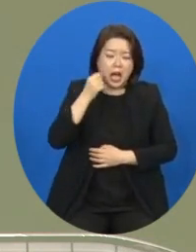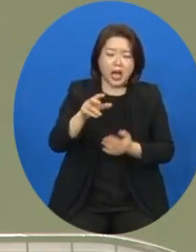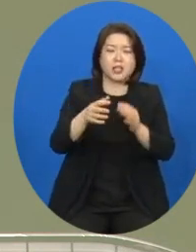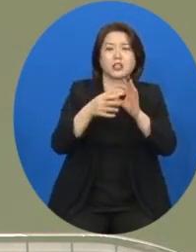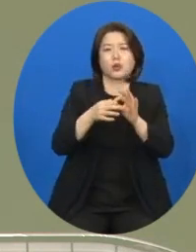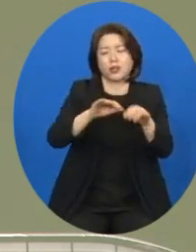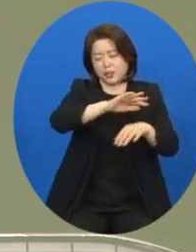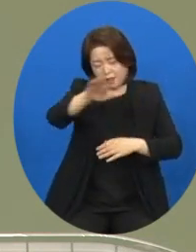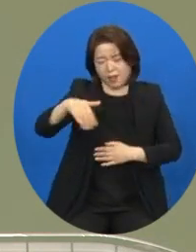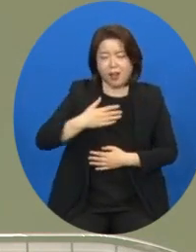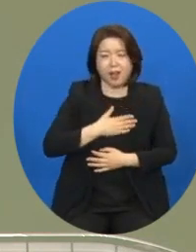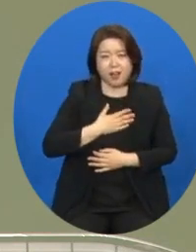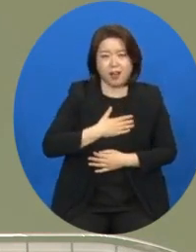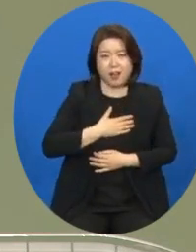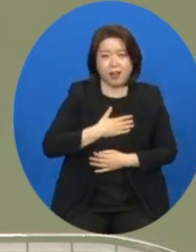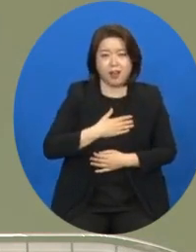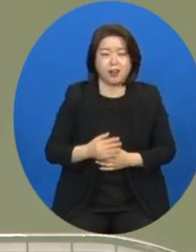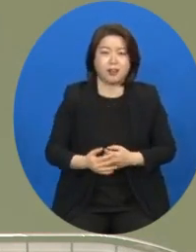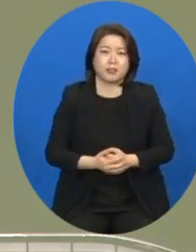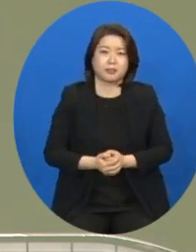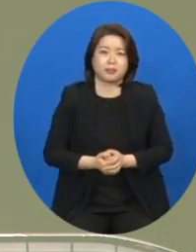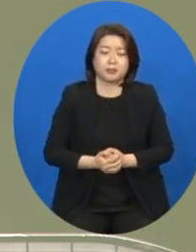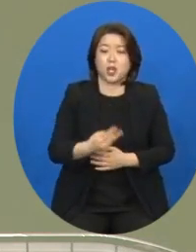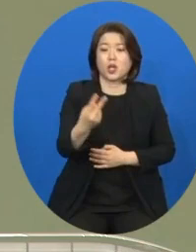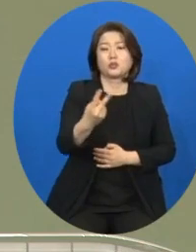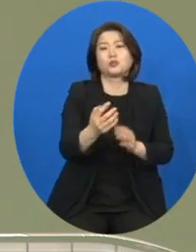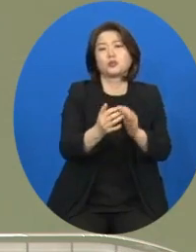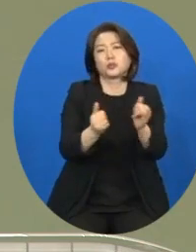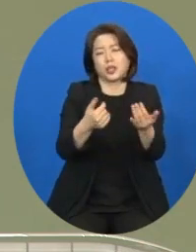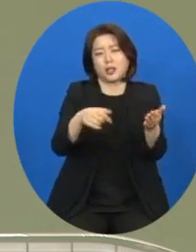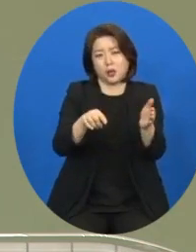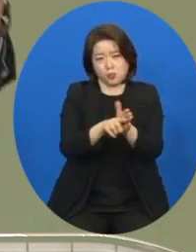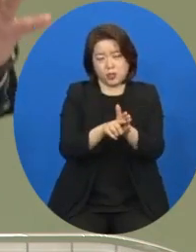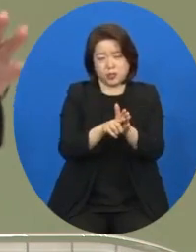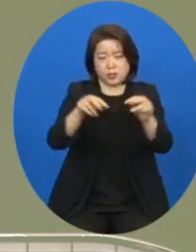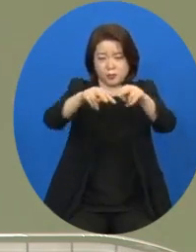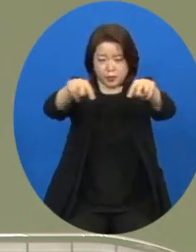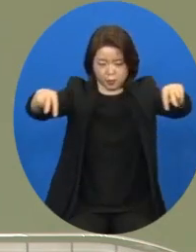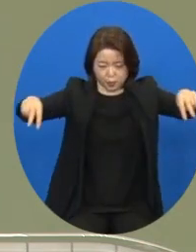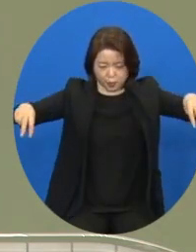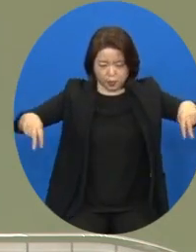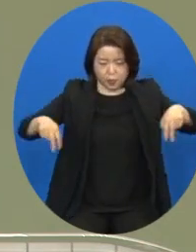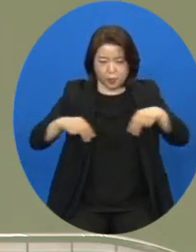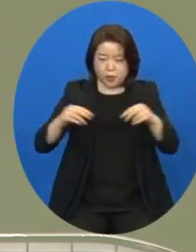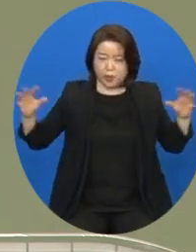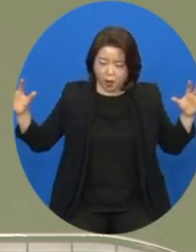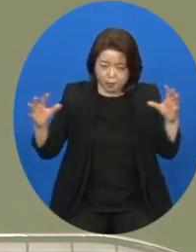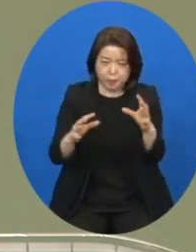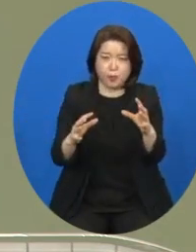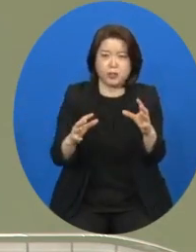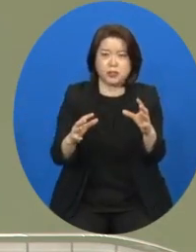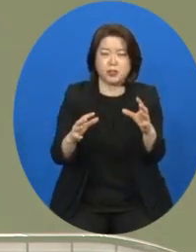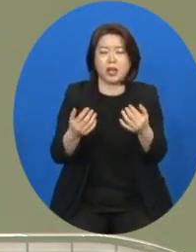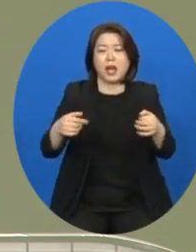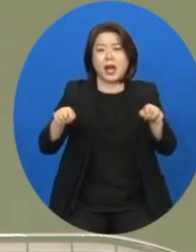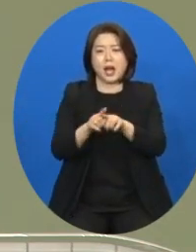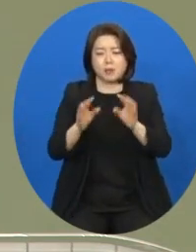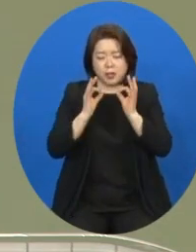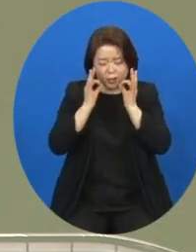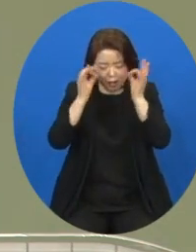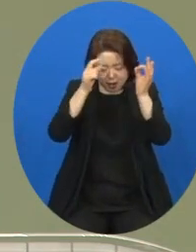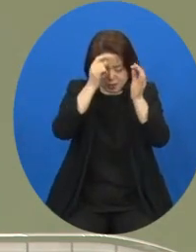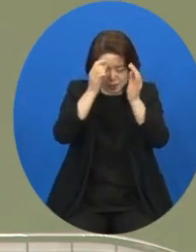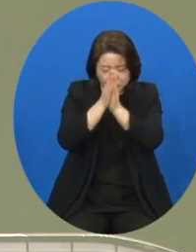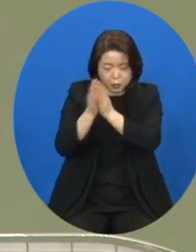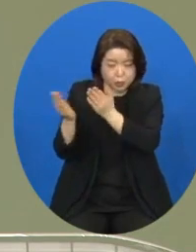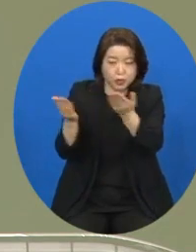아는데 그 두 분을 위해서 그 세계 선교사님들이 모여서 같이 간절히 기도해 주는 것을